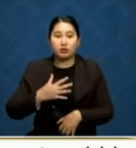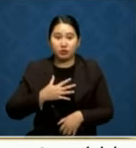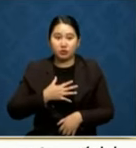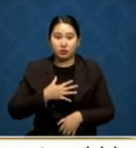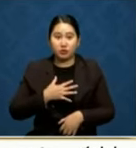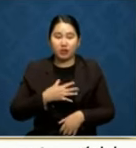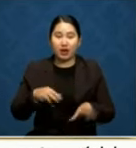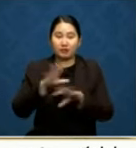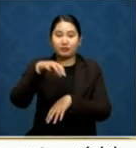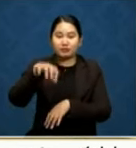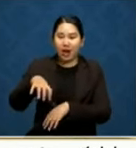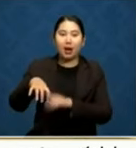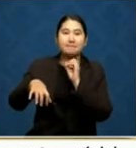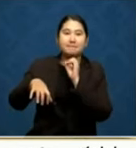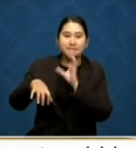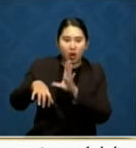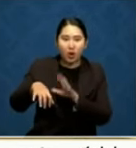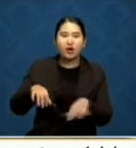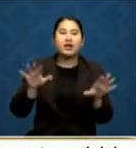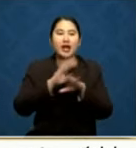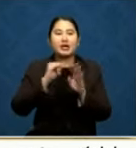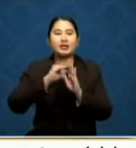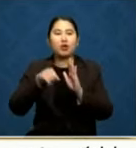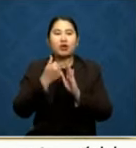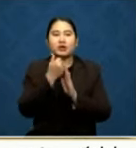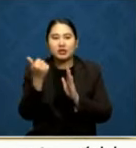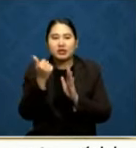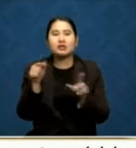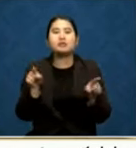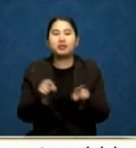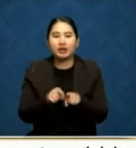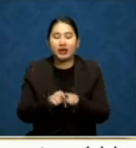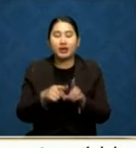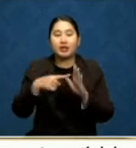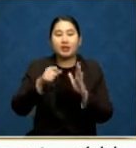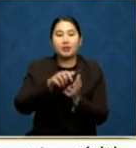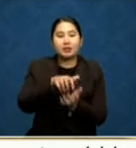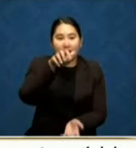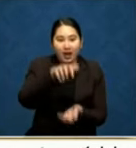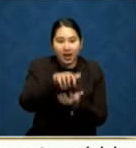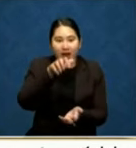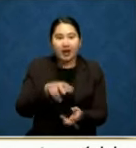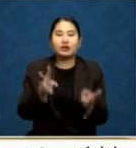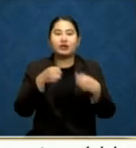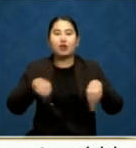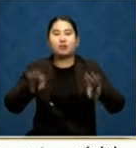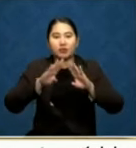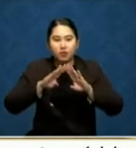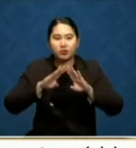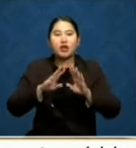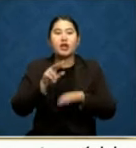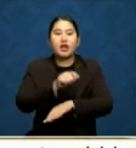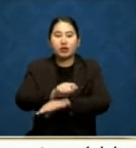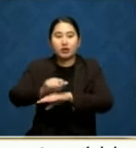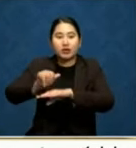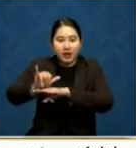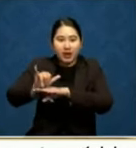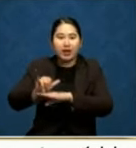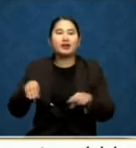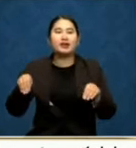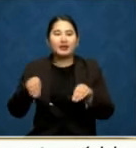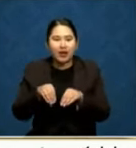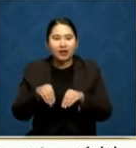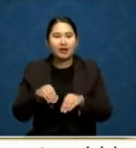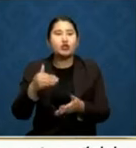รับร้องทุกข์ เหมือนจัหวดอนๆ เขาสมุิปาการ นาคอนประถม อายุทยาใใก้